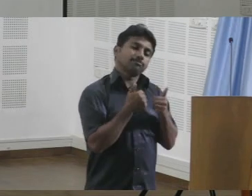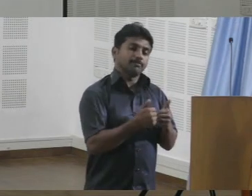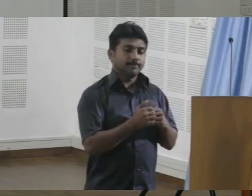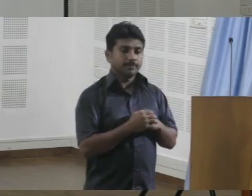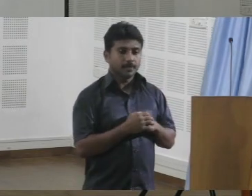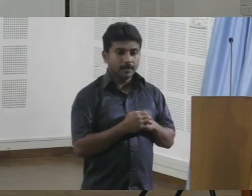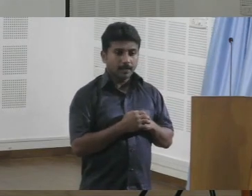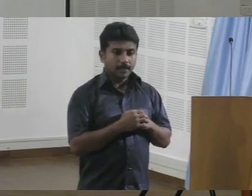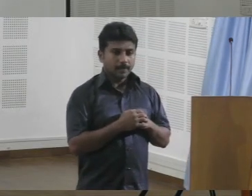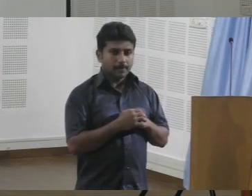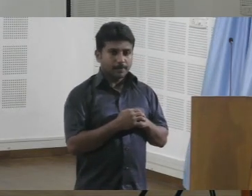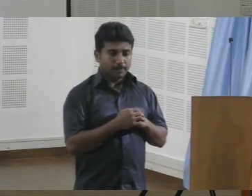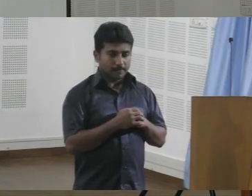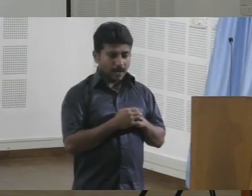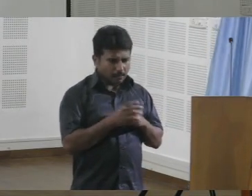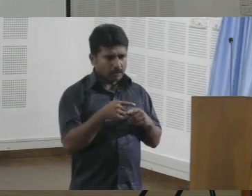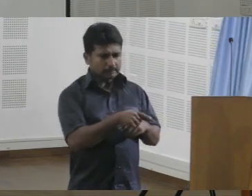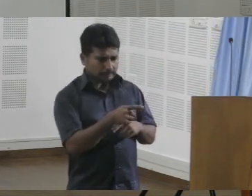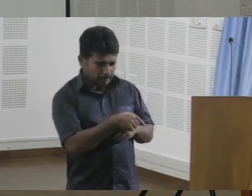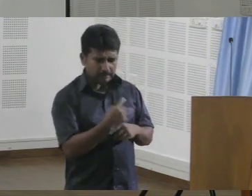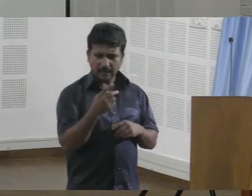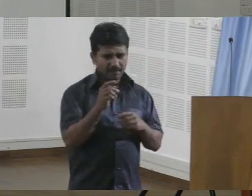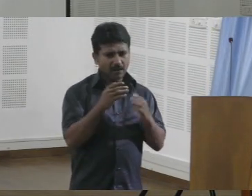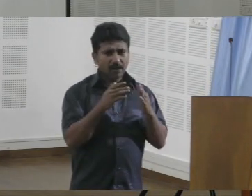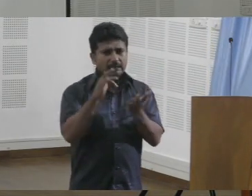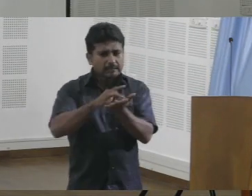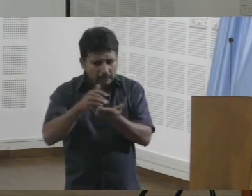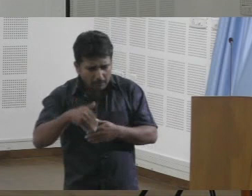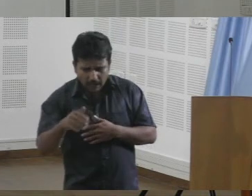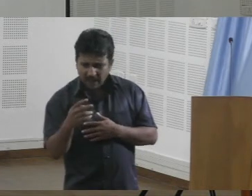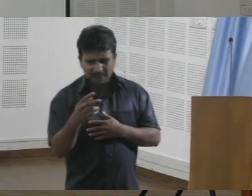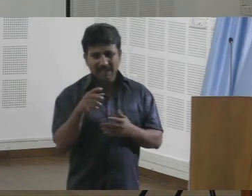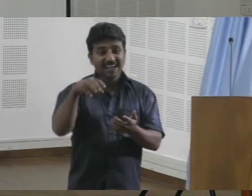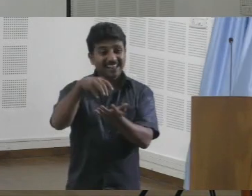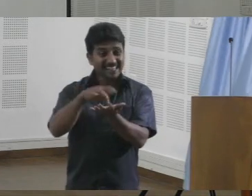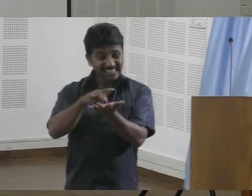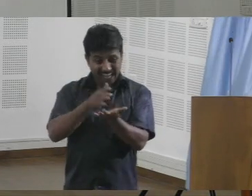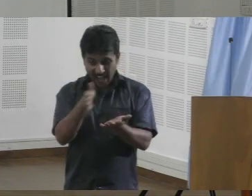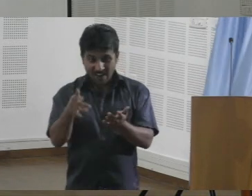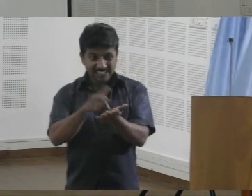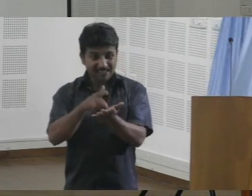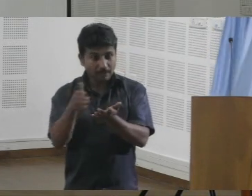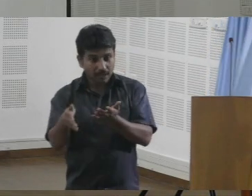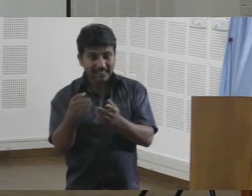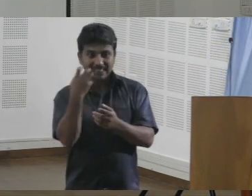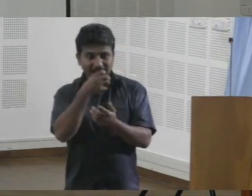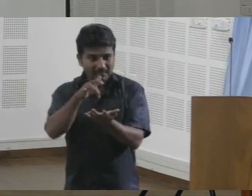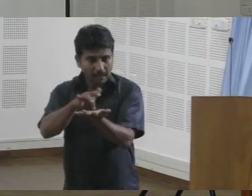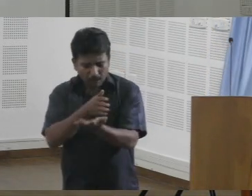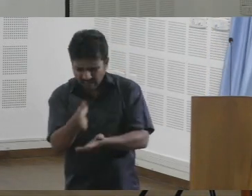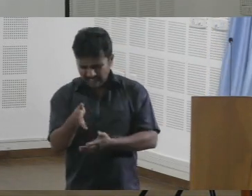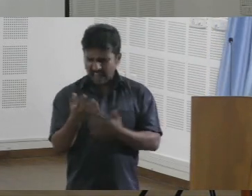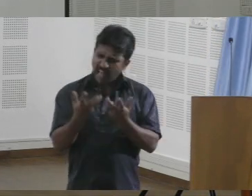അപ്പൊ അങ്ങനെ ഒരു സിറ്റുവേഷനിൽ ഞങ്ങൾ ഡിസിഷൻ എടുത്തു, കഴിയാൻ വേണ്ടി തെറാപ്പി സെന്ററിൽ പോണേക്കാളും നല്ലത് ഹോം പ്രോഗ്രാം എടുത്ത്